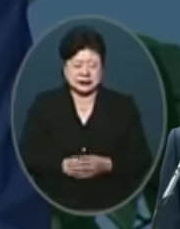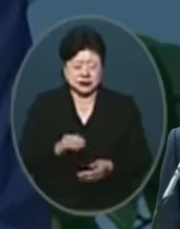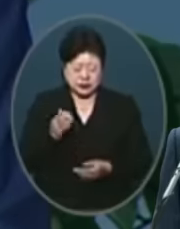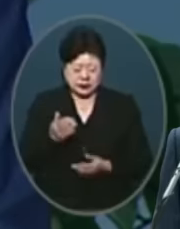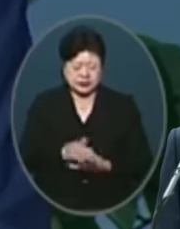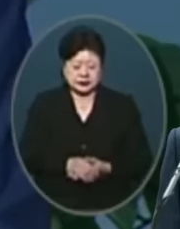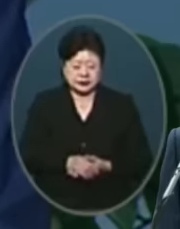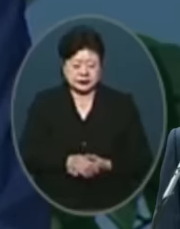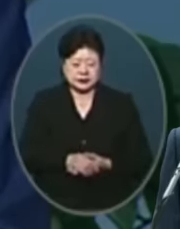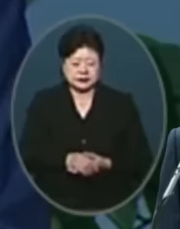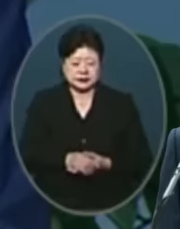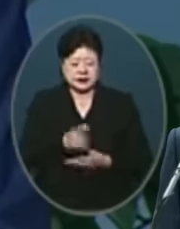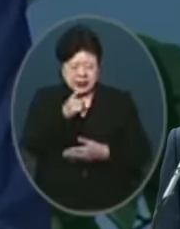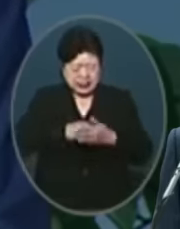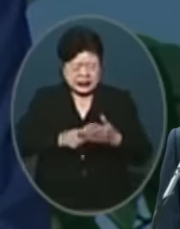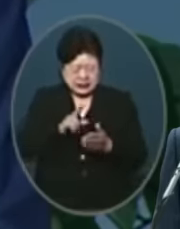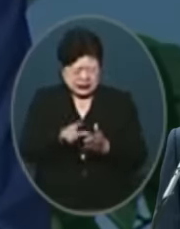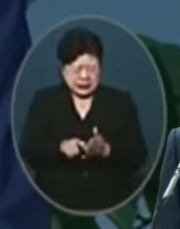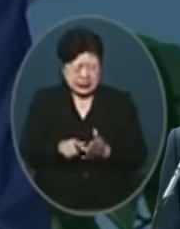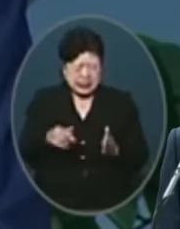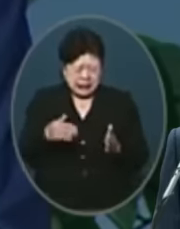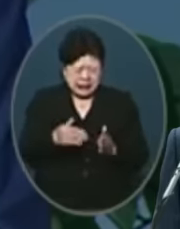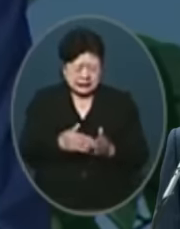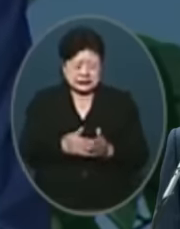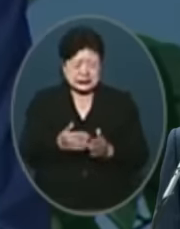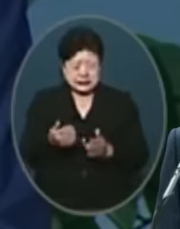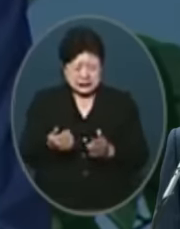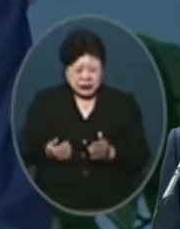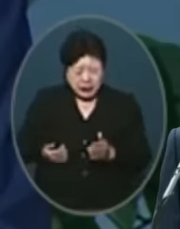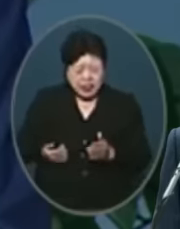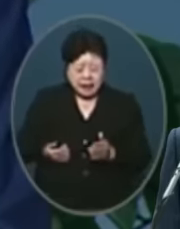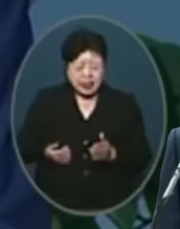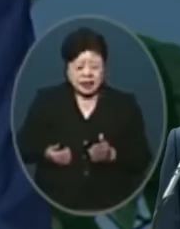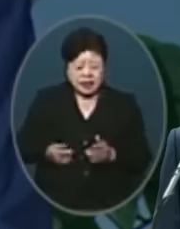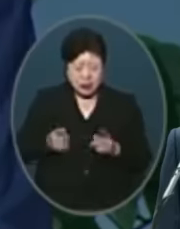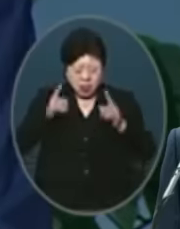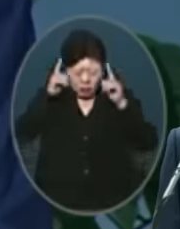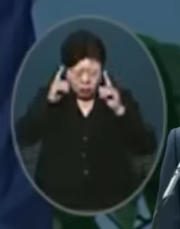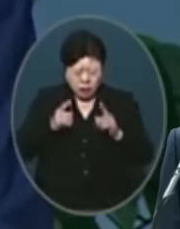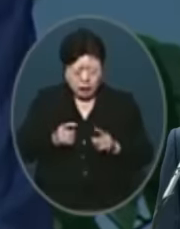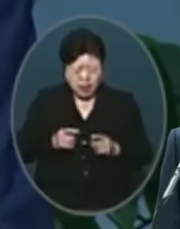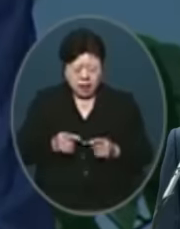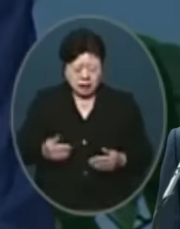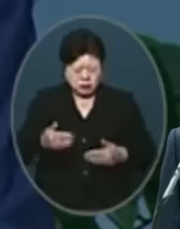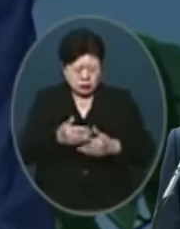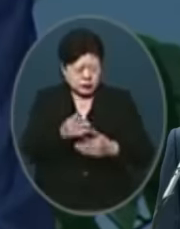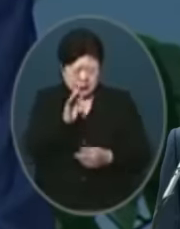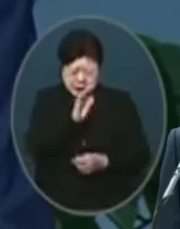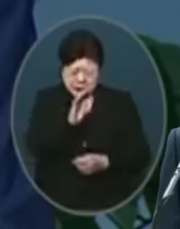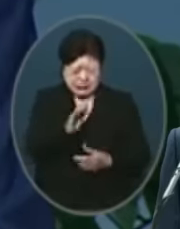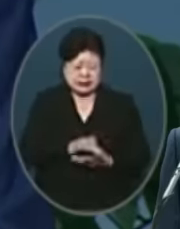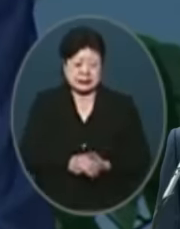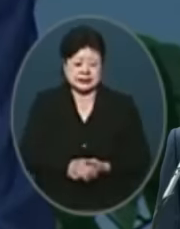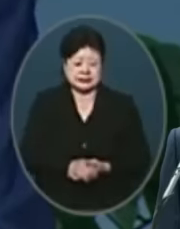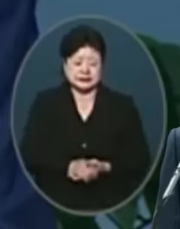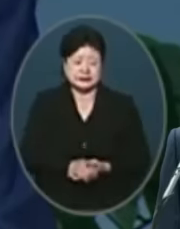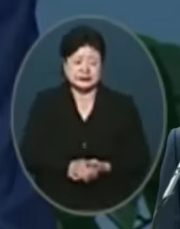돌아와야죠. 해가 질 때까지 화를 품으면